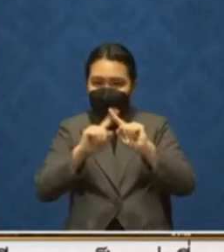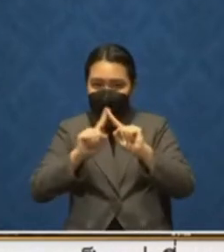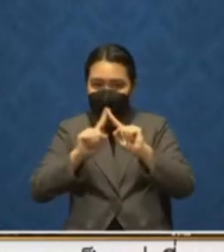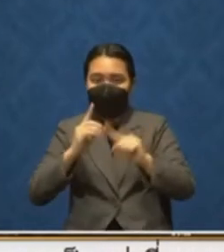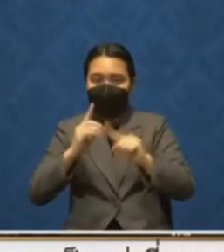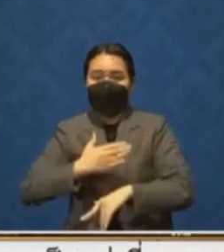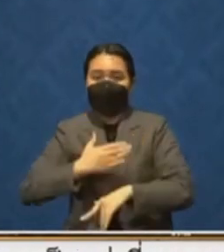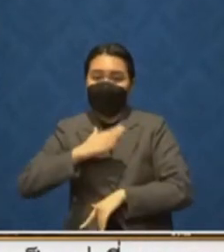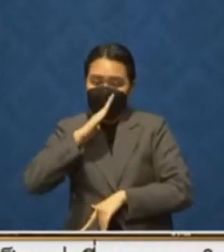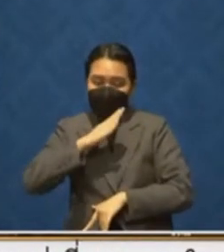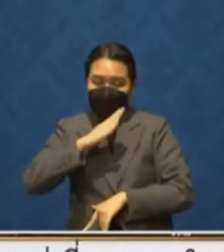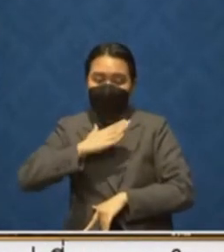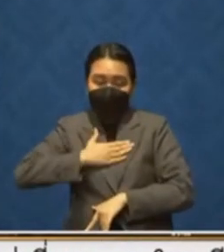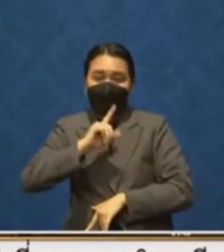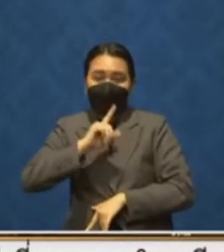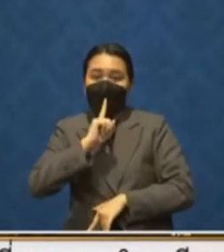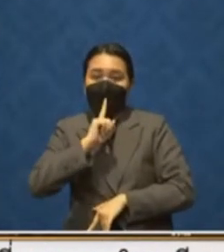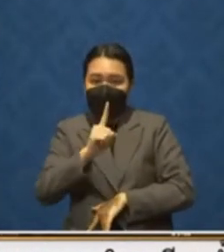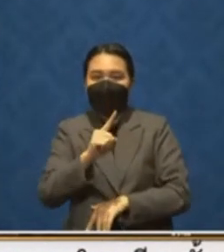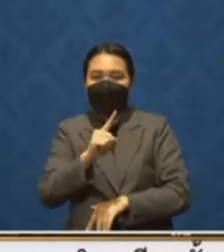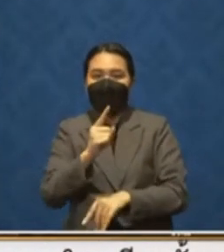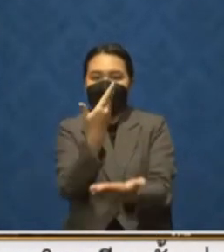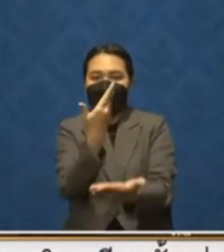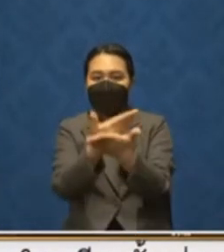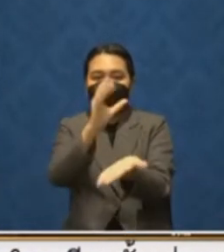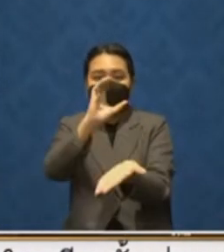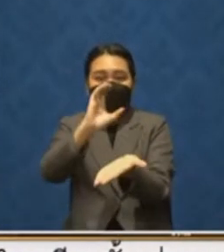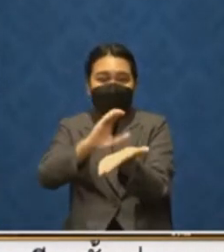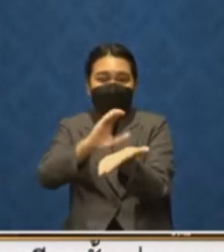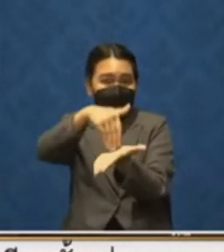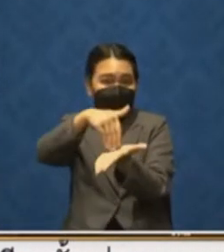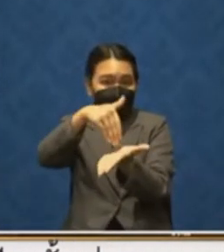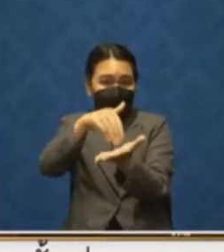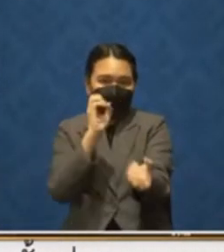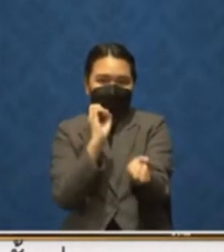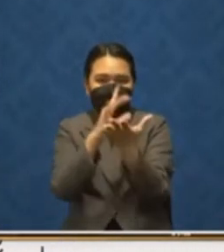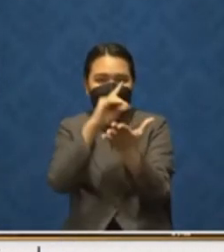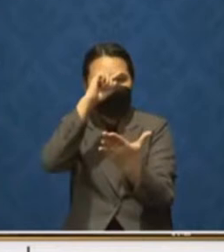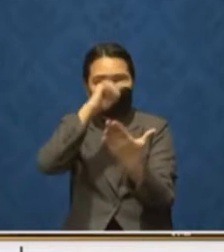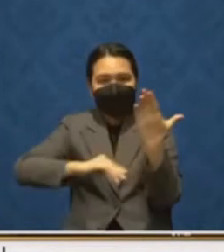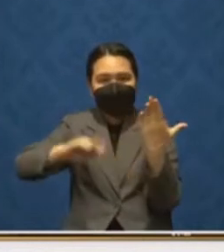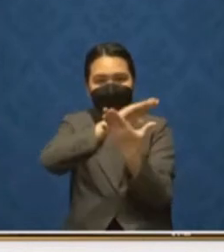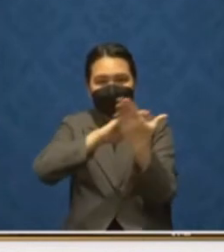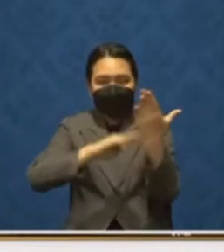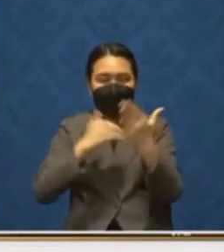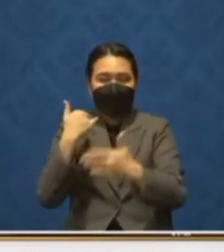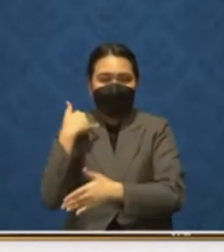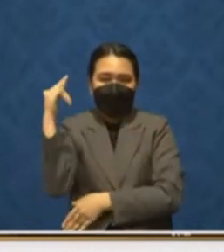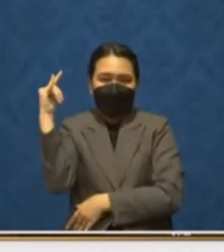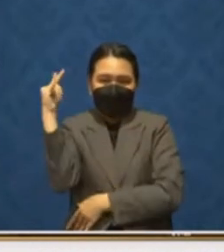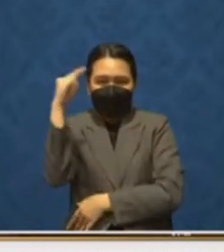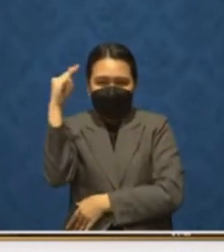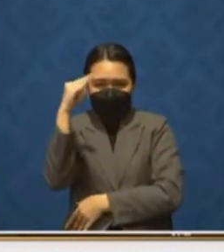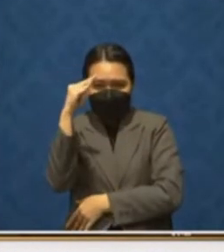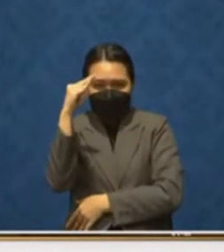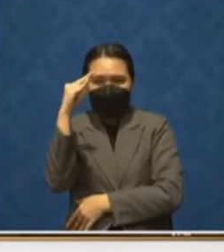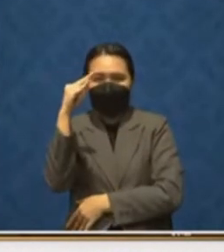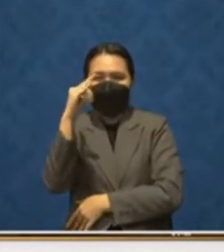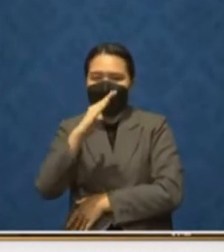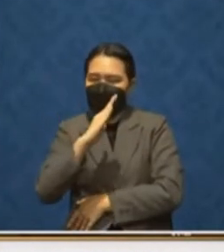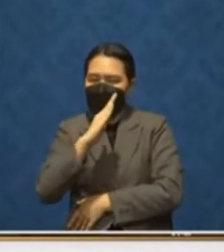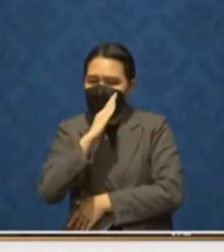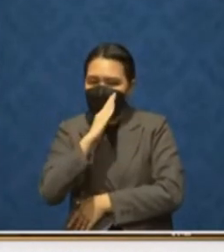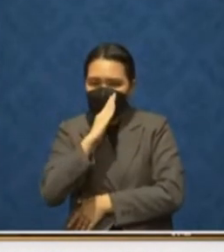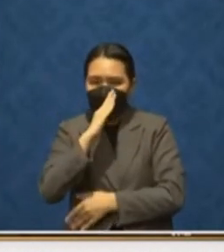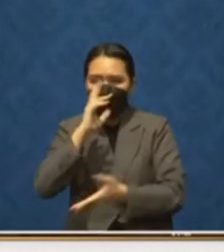ต่อท่านว่าท่านใช้งบกลางที่ทำให้เกิดความเสียหายต่อประเทศท่านปล่อยให้มีอีกนะกินเถื่อนนะครับซึ่งถ้าเราไปดูระเบียบการ